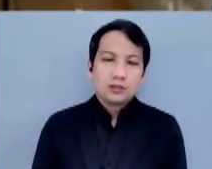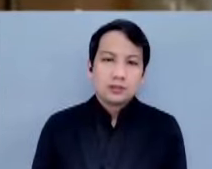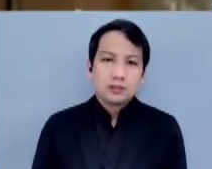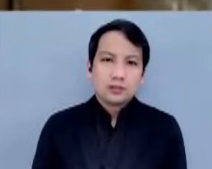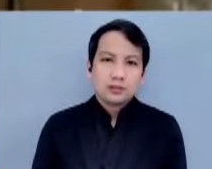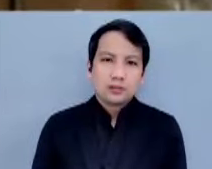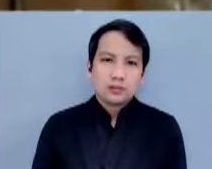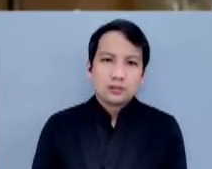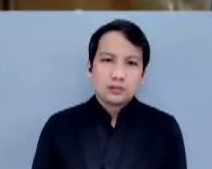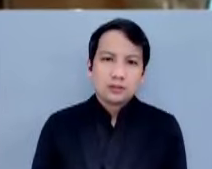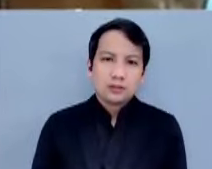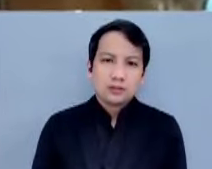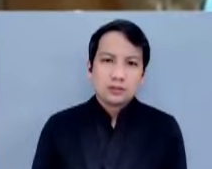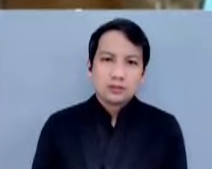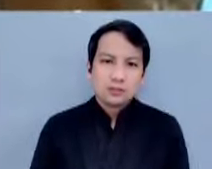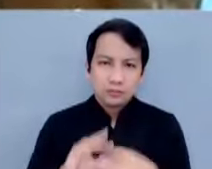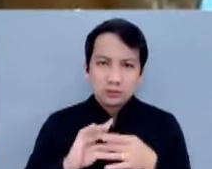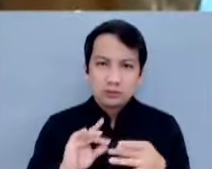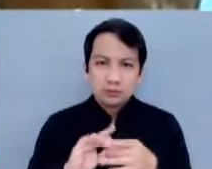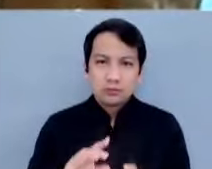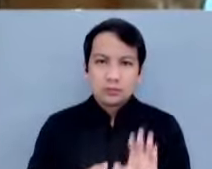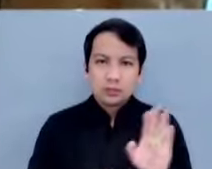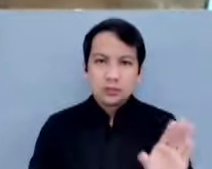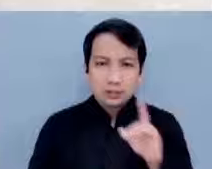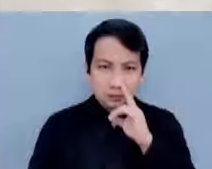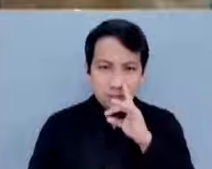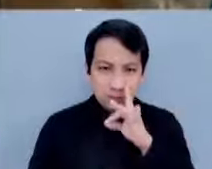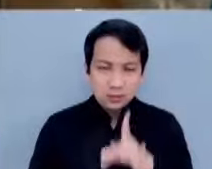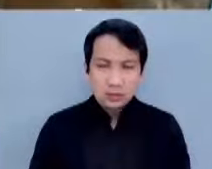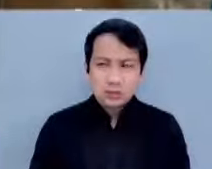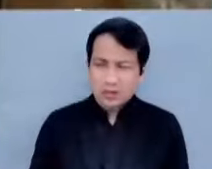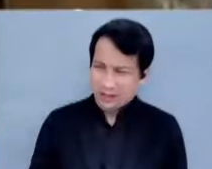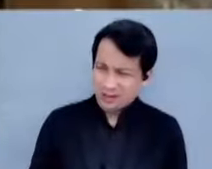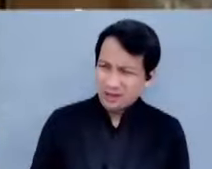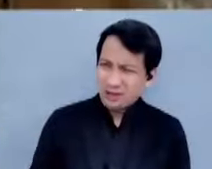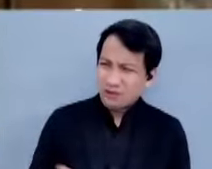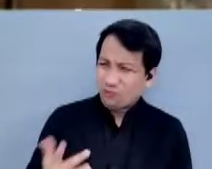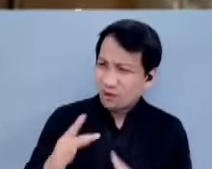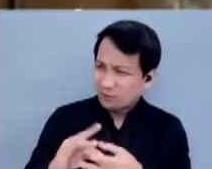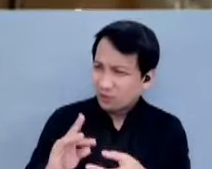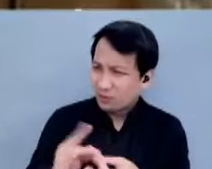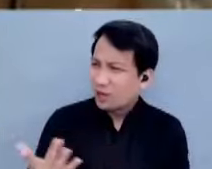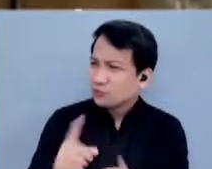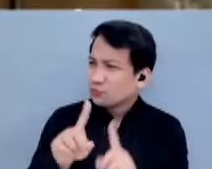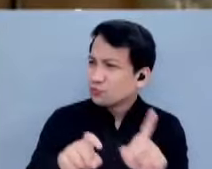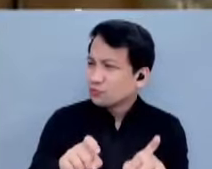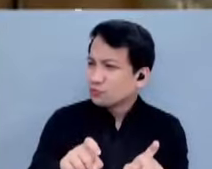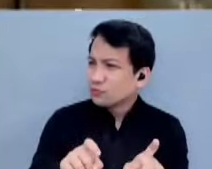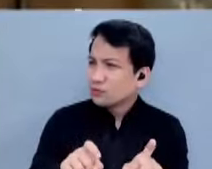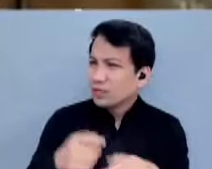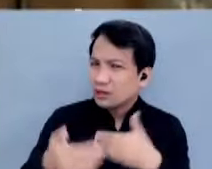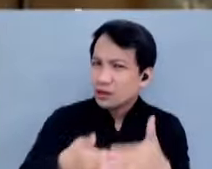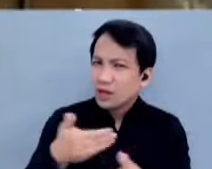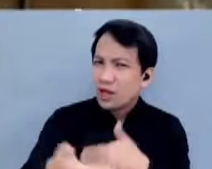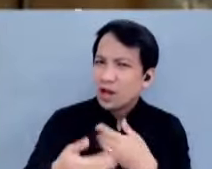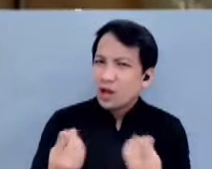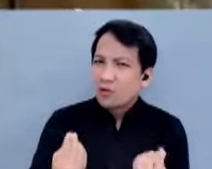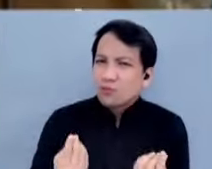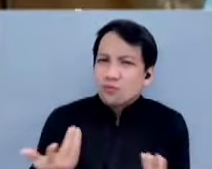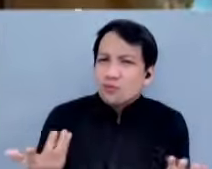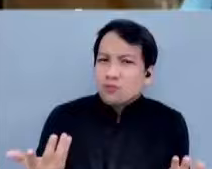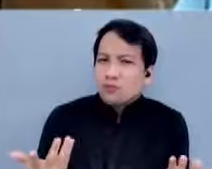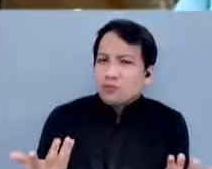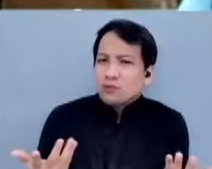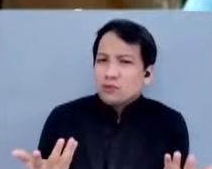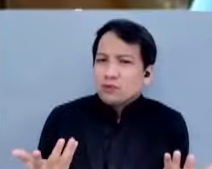Wala po kaming statement nung kasambahay. Ha? Anong ginawa nyo nung processing? Wala lang,